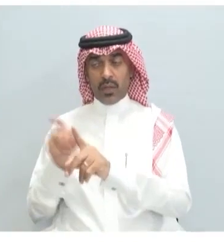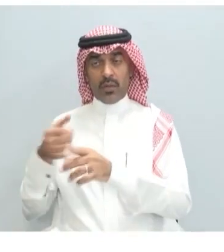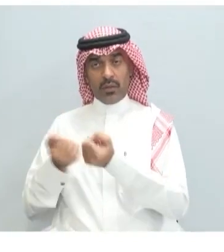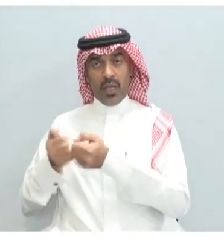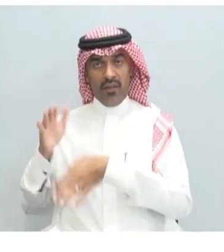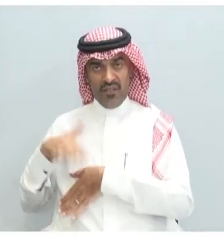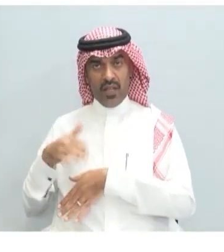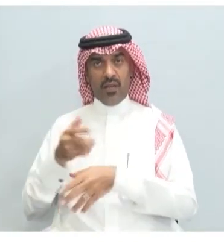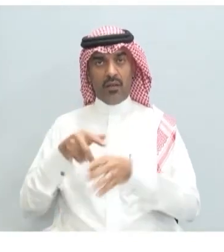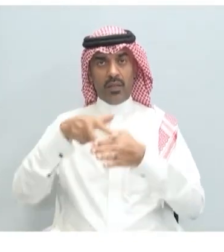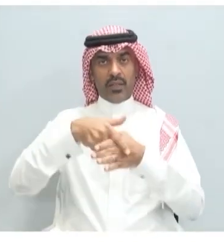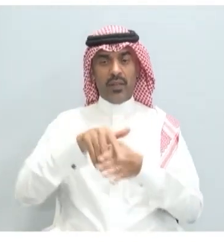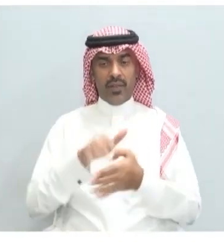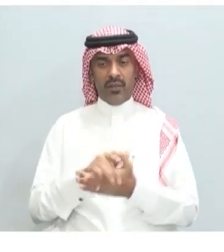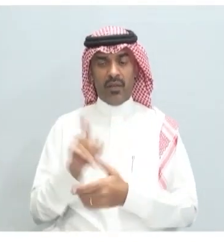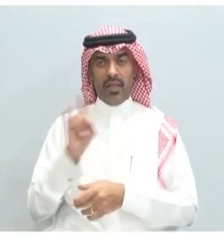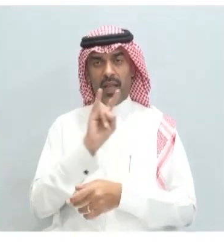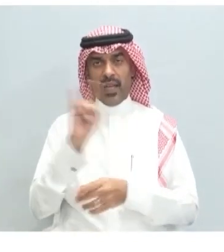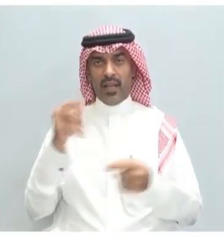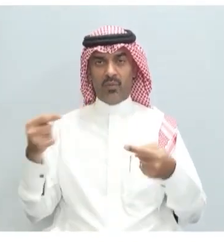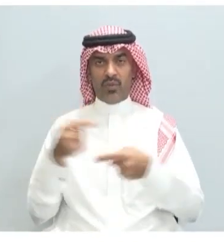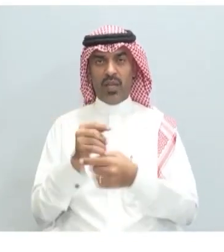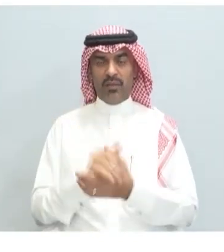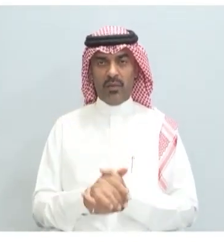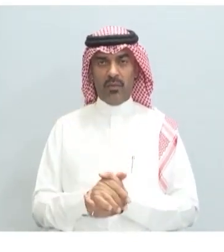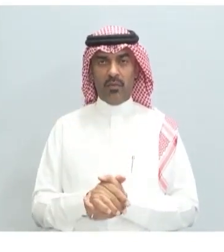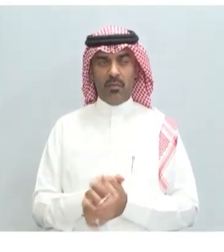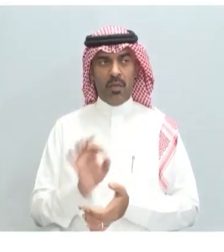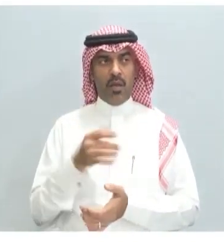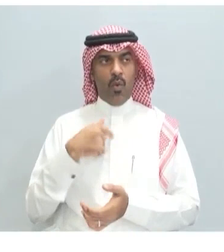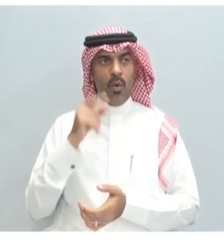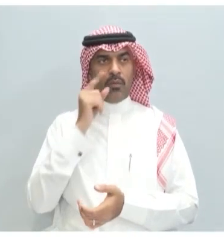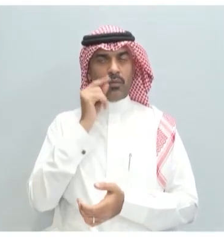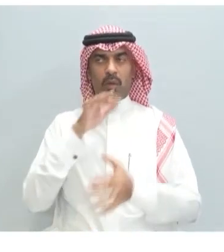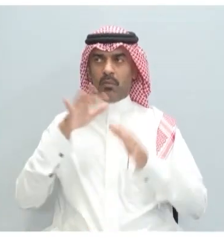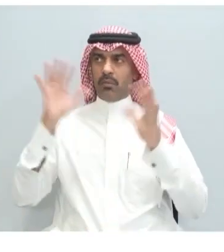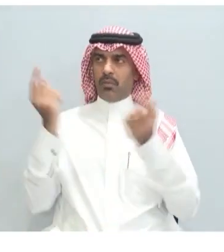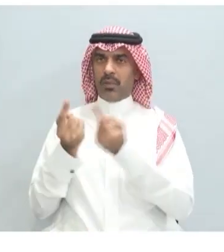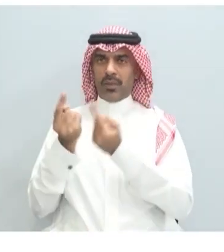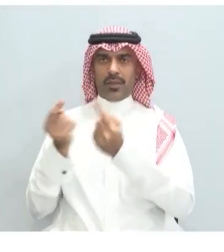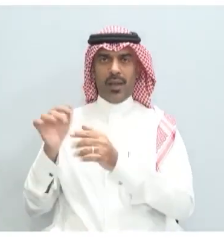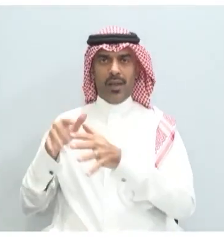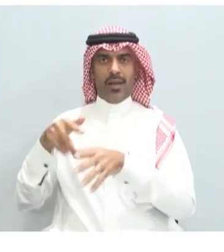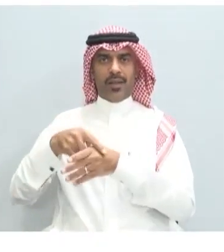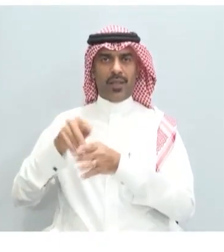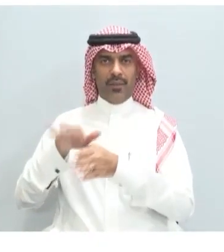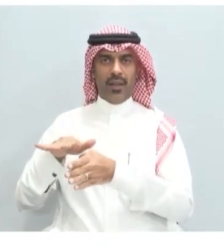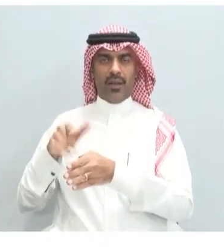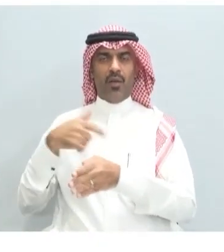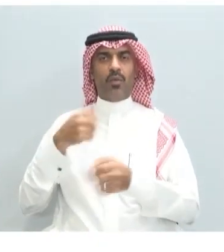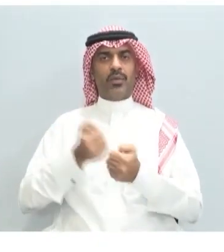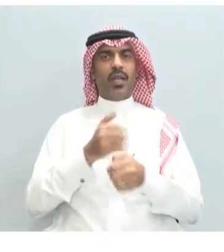ايضا غير متنافيين يعني واحد عنده سطبل حصن وعنده سياره يروح ويرجع عليها ما يمنع هذا من